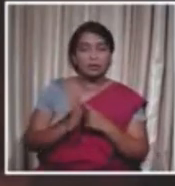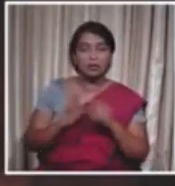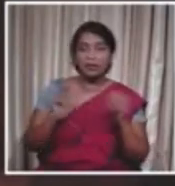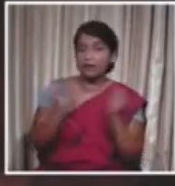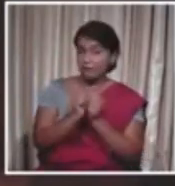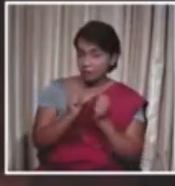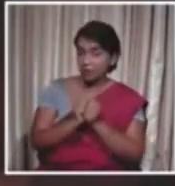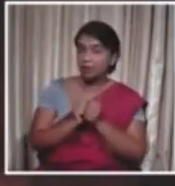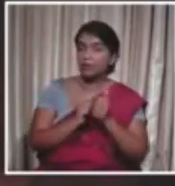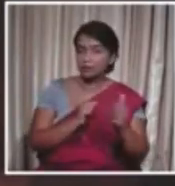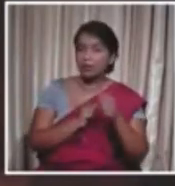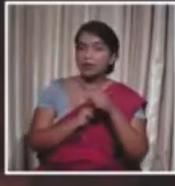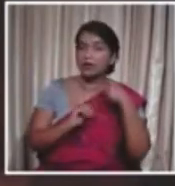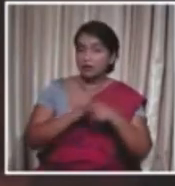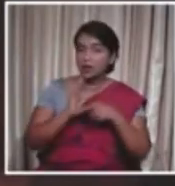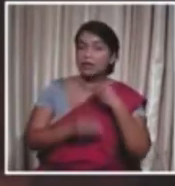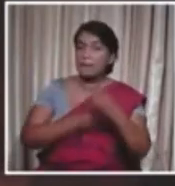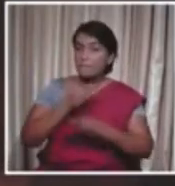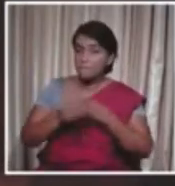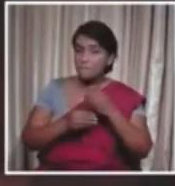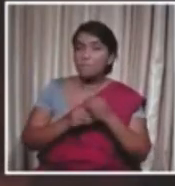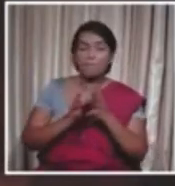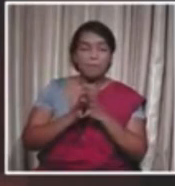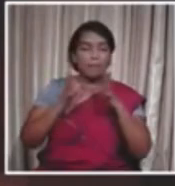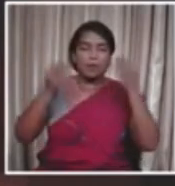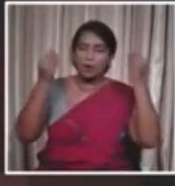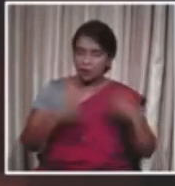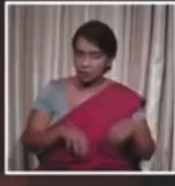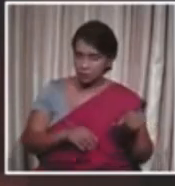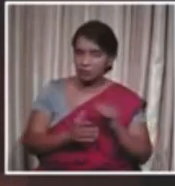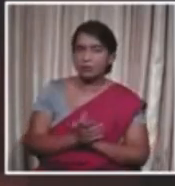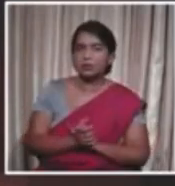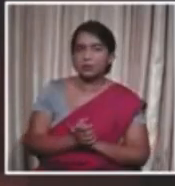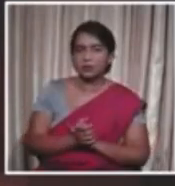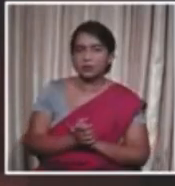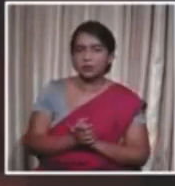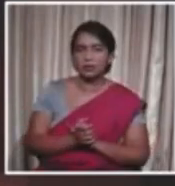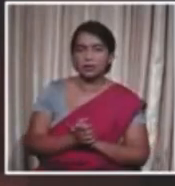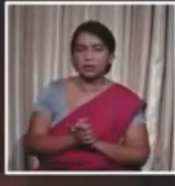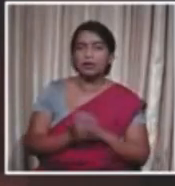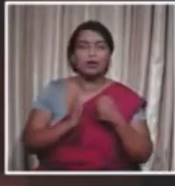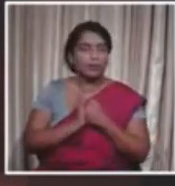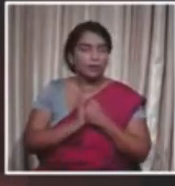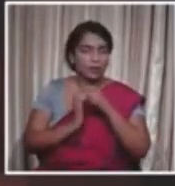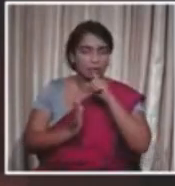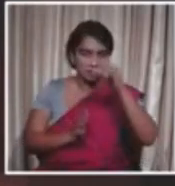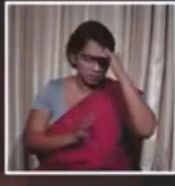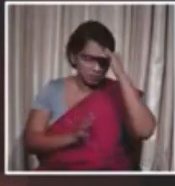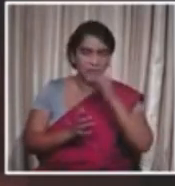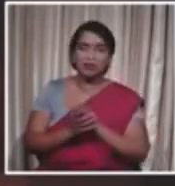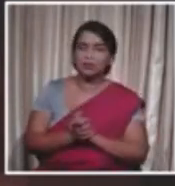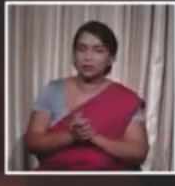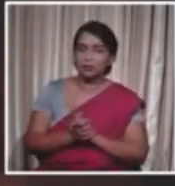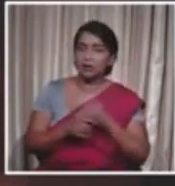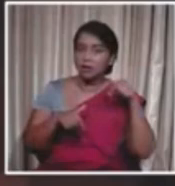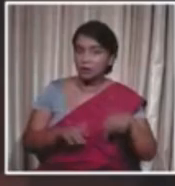එක රටේ නිෂ්පාදන ධාරිතාවේ කඩංගට. දැන් ගරු කතානායකතුමනි